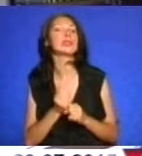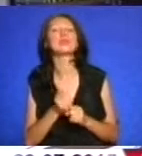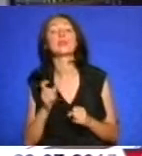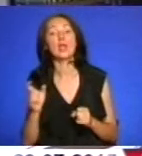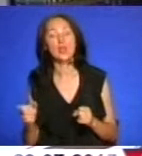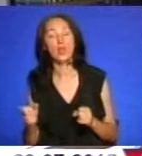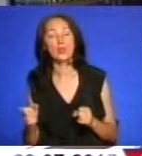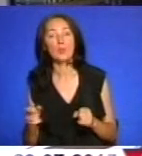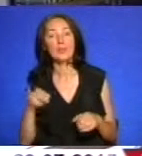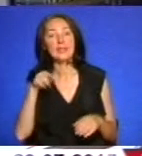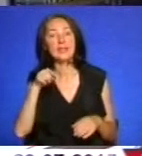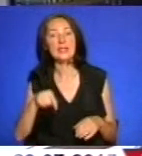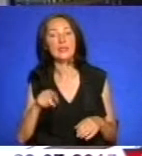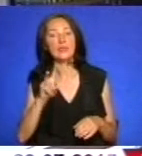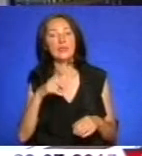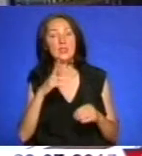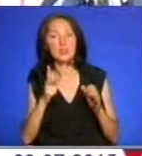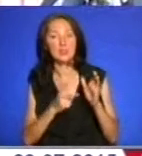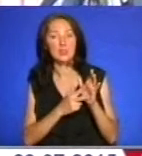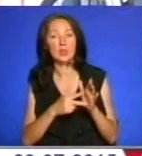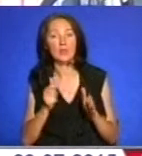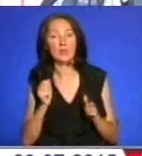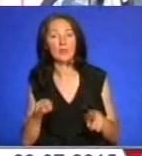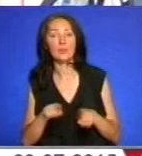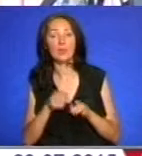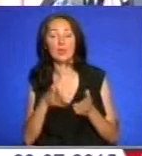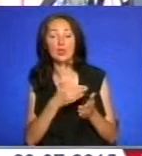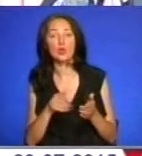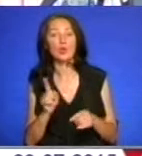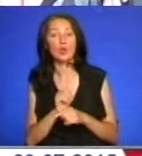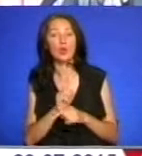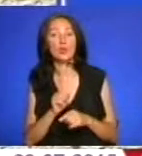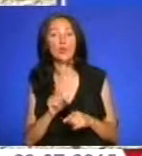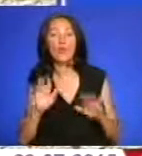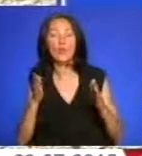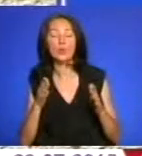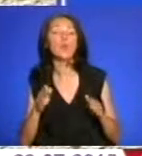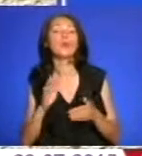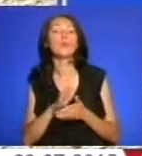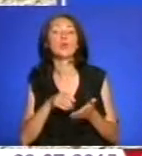тобто 1218 гривень. Також скасована норма про те, що у випадку подання